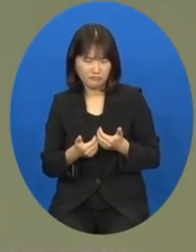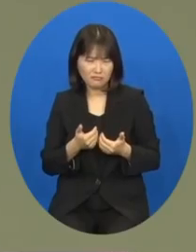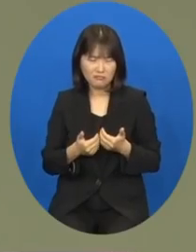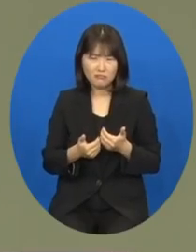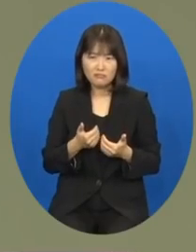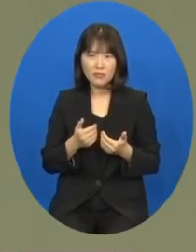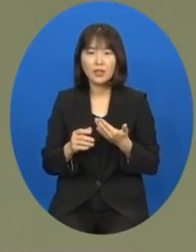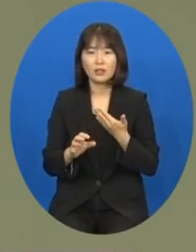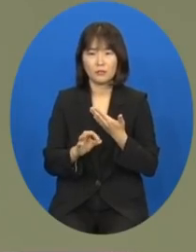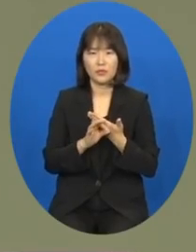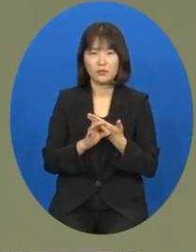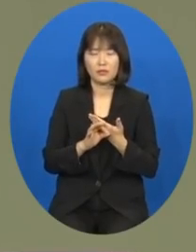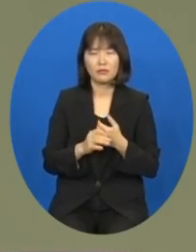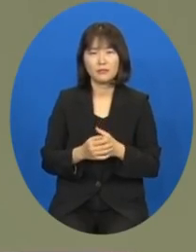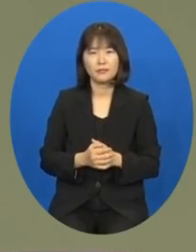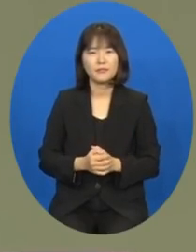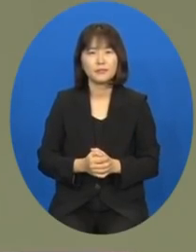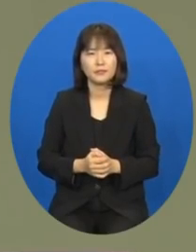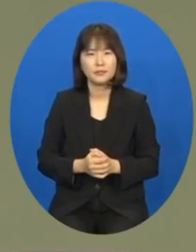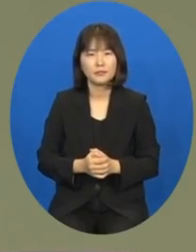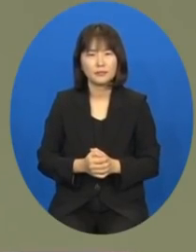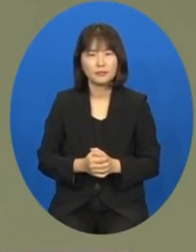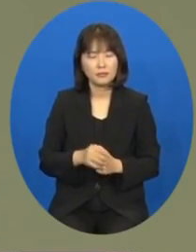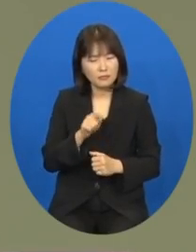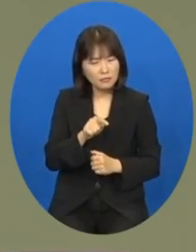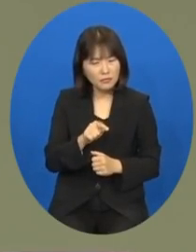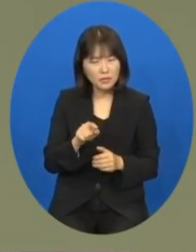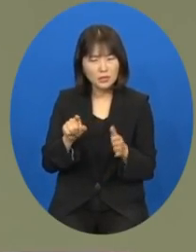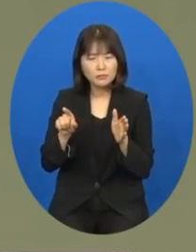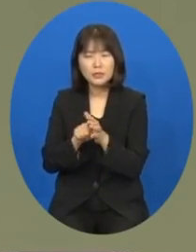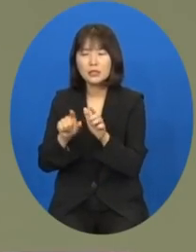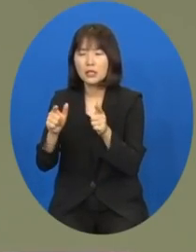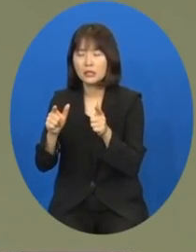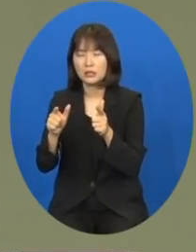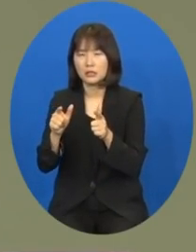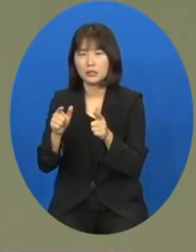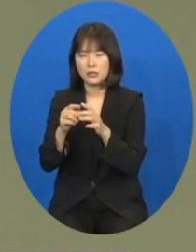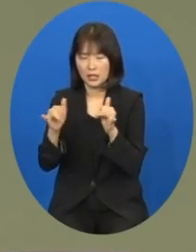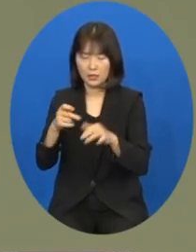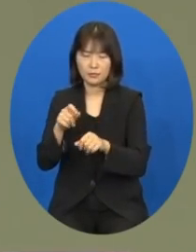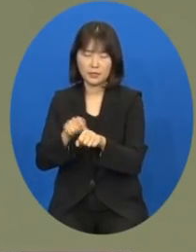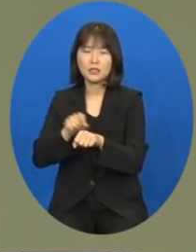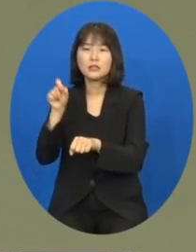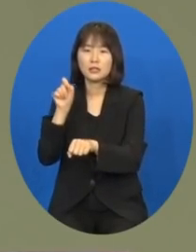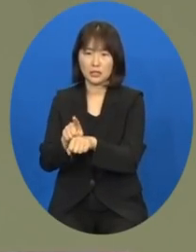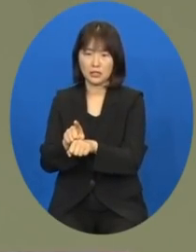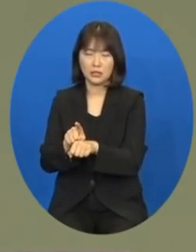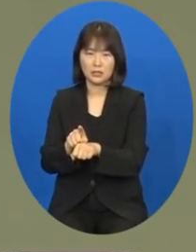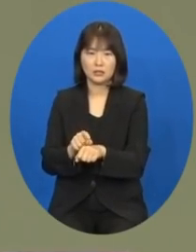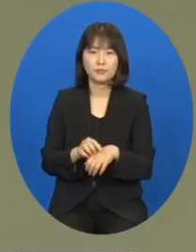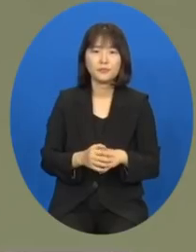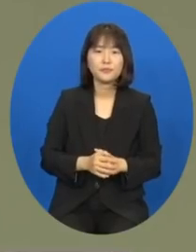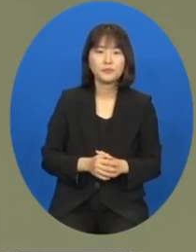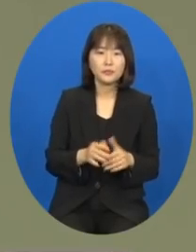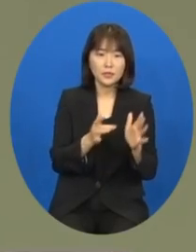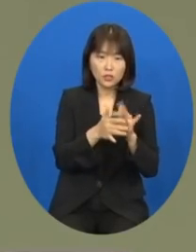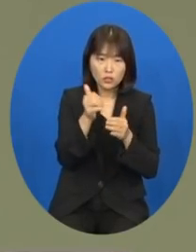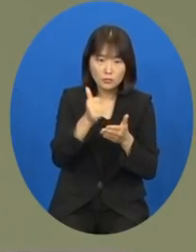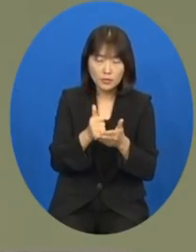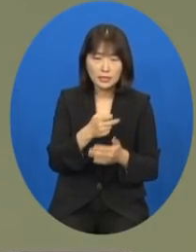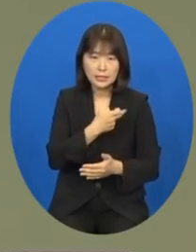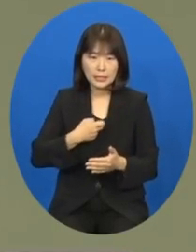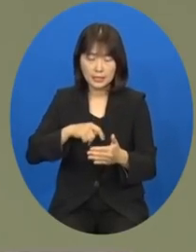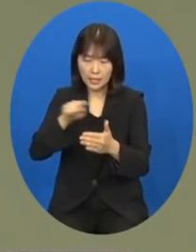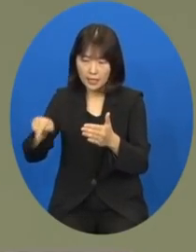면 그것도 역시 믿지 않는 제자 들의 특징 입니다 61 절입니다 예수께서 제자들이 자기의 말을 주고